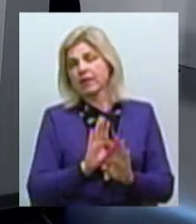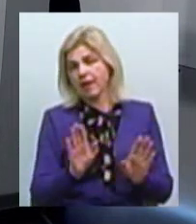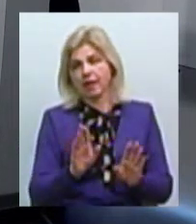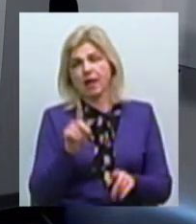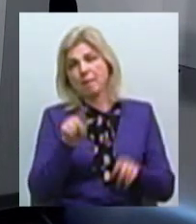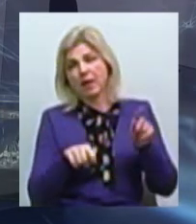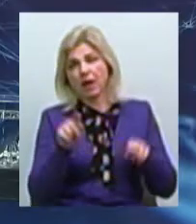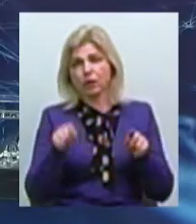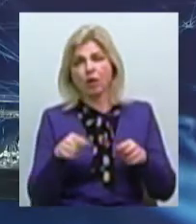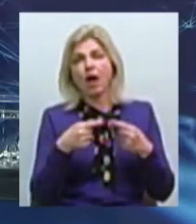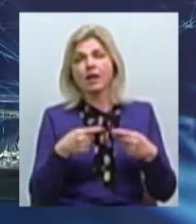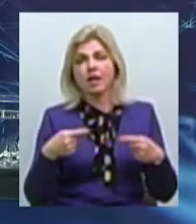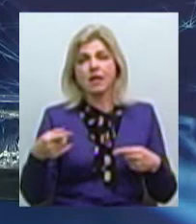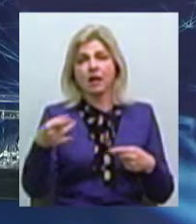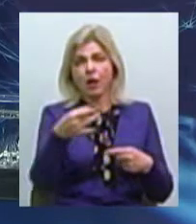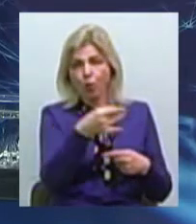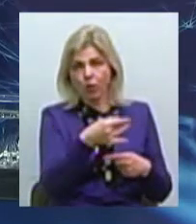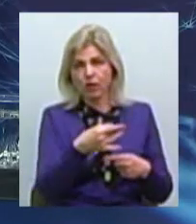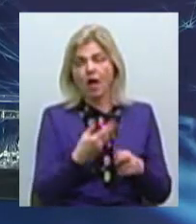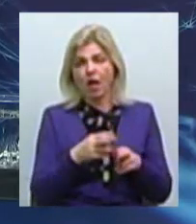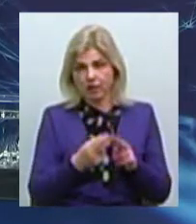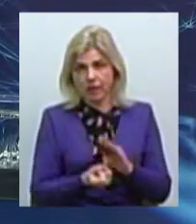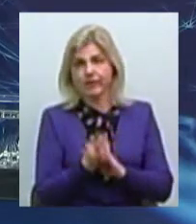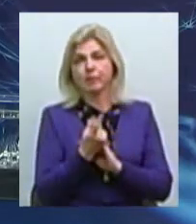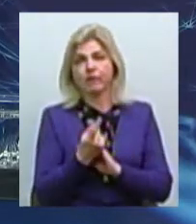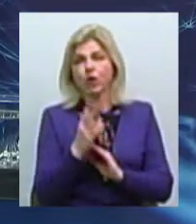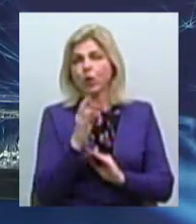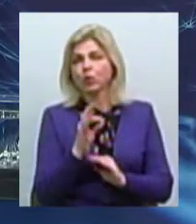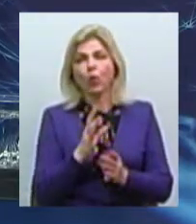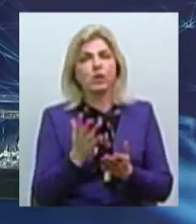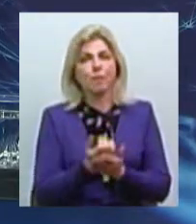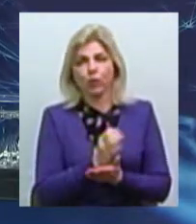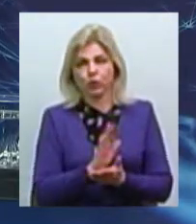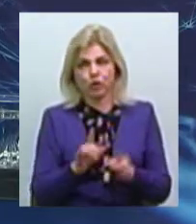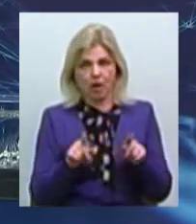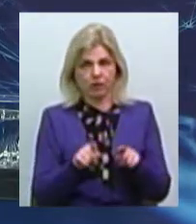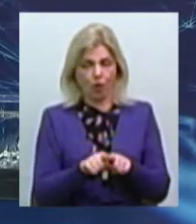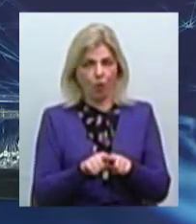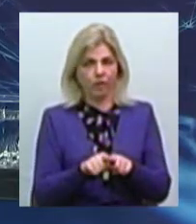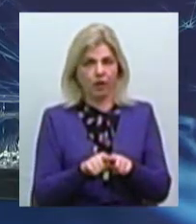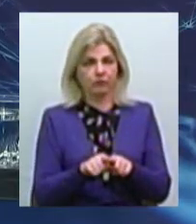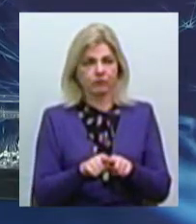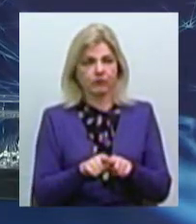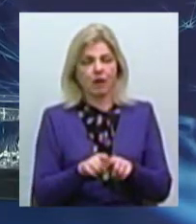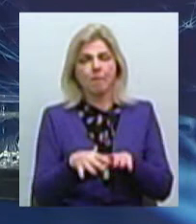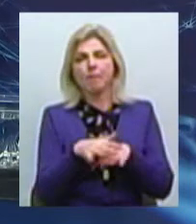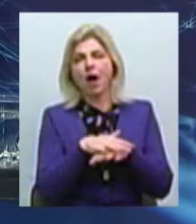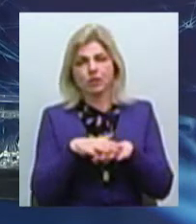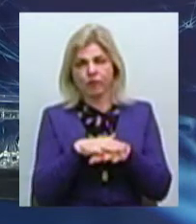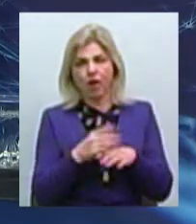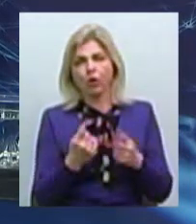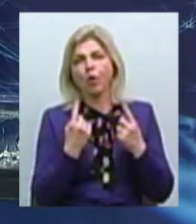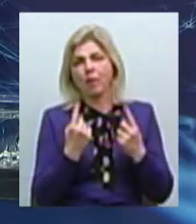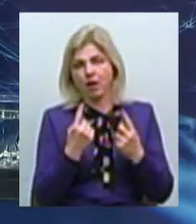районах это вспыхивало вот но не приобрело у нас такого прямо зла вольно ромашка